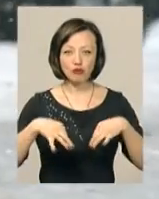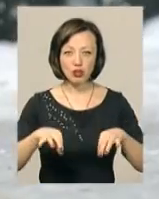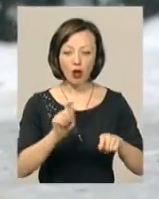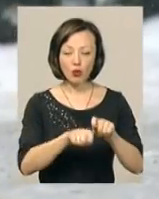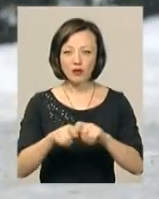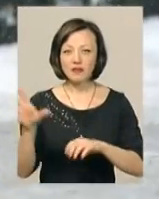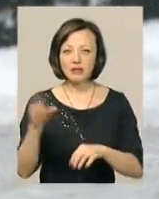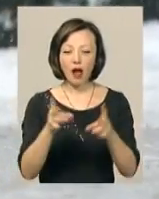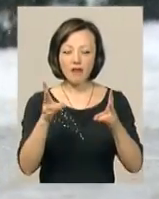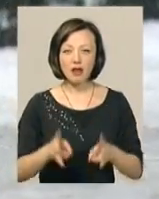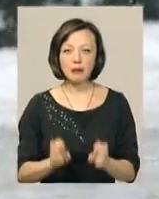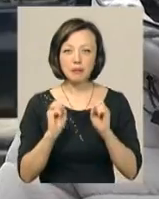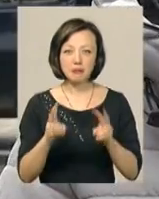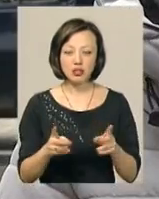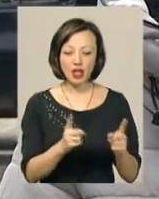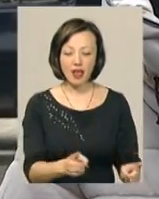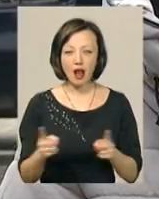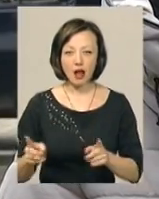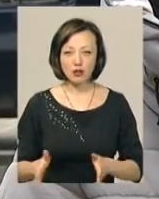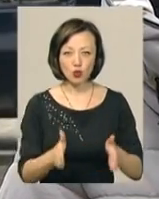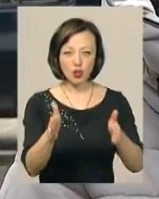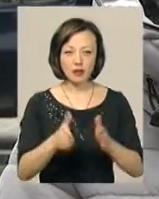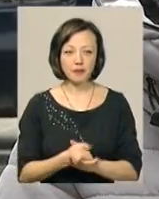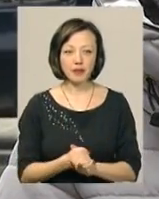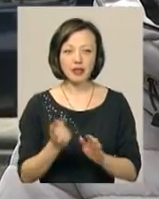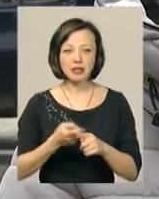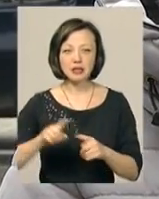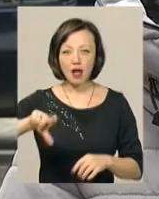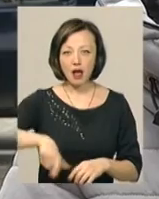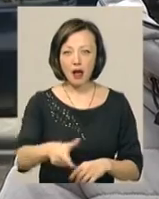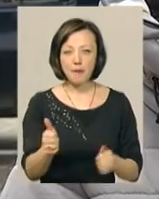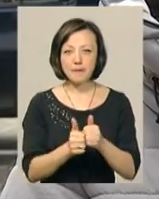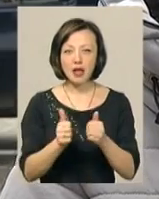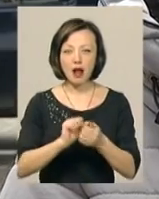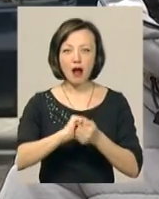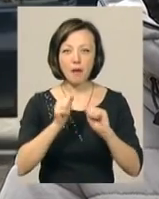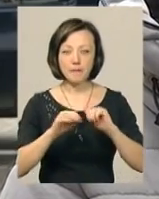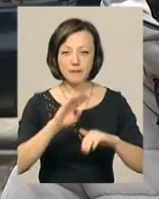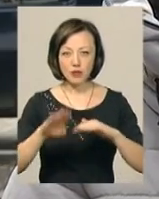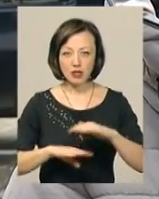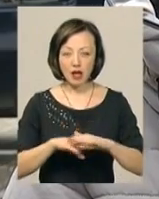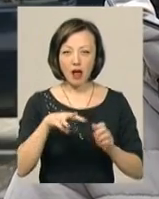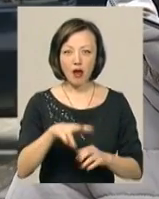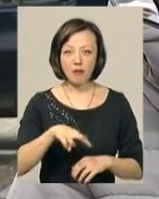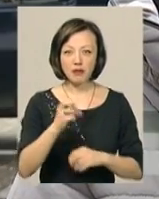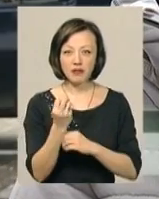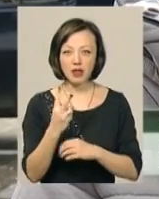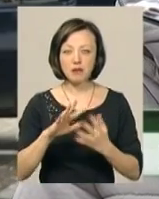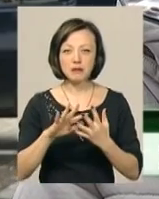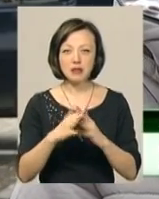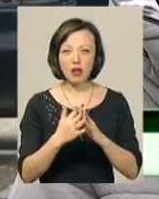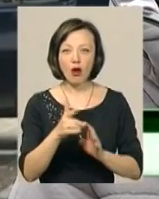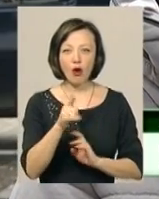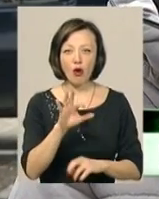усі аварійно-небезпечні ділянки. Насамперед це Тещин язик, потім ще у нас є М-12, це між селом